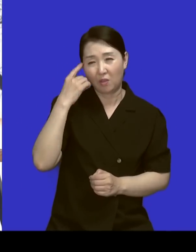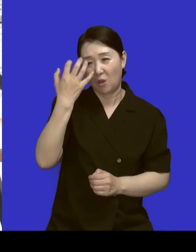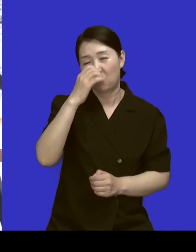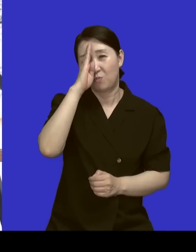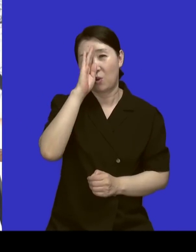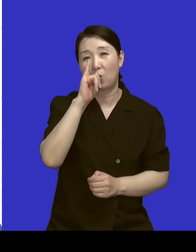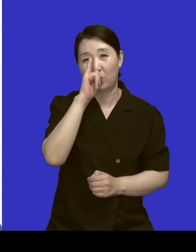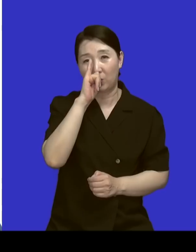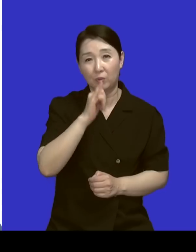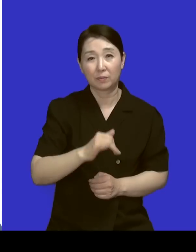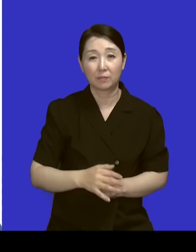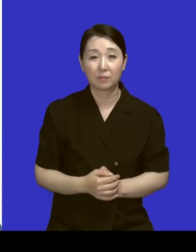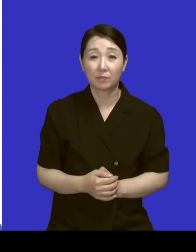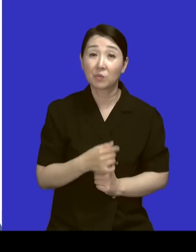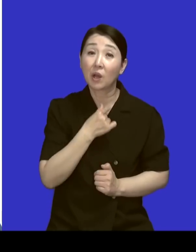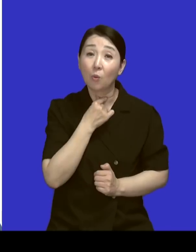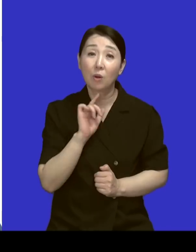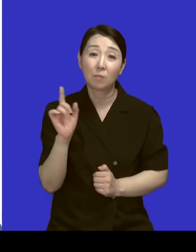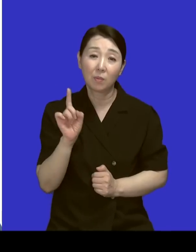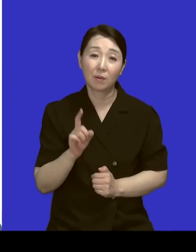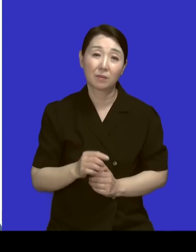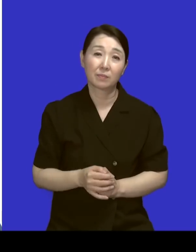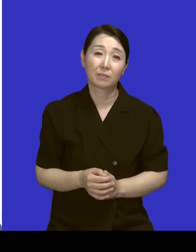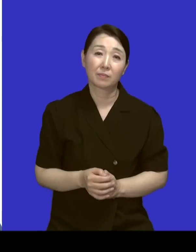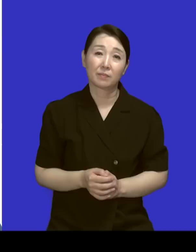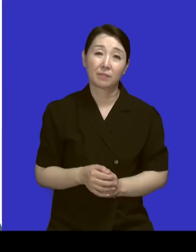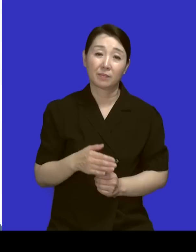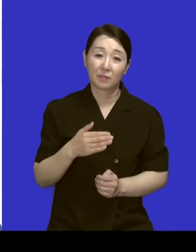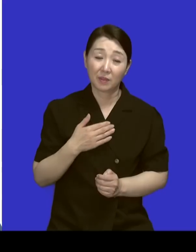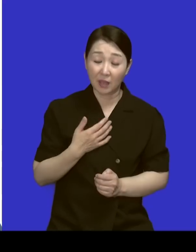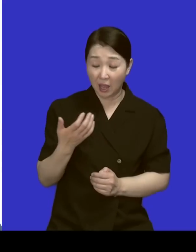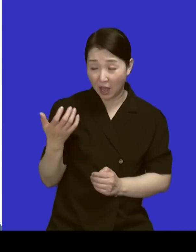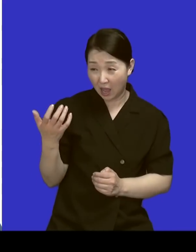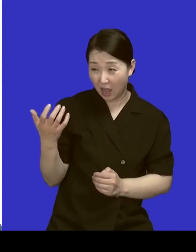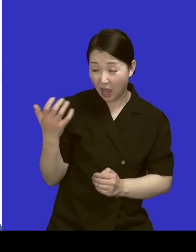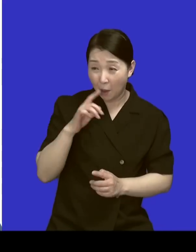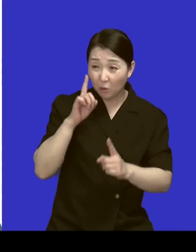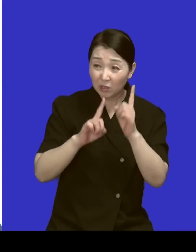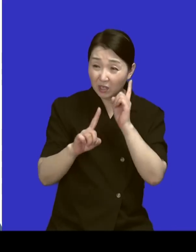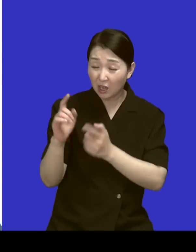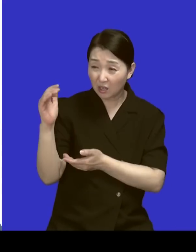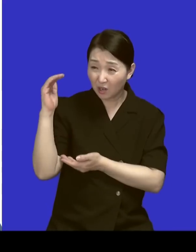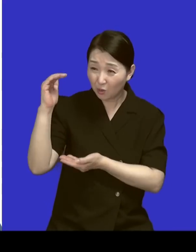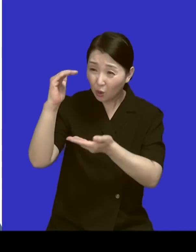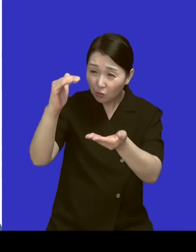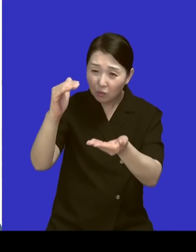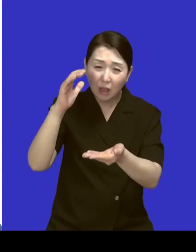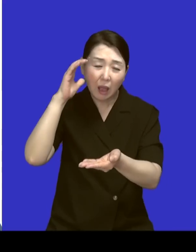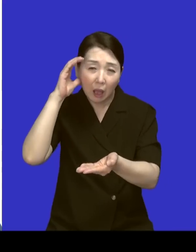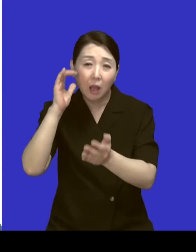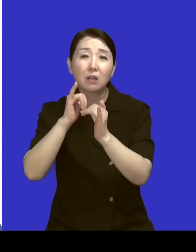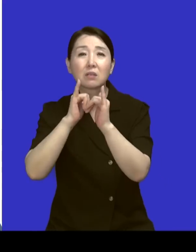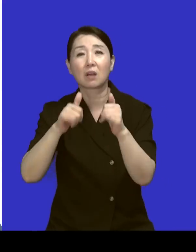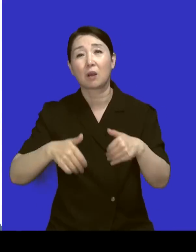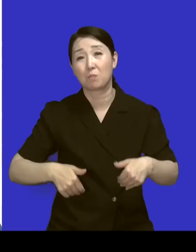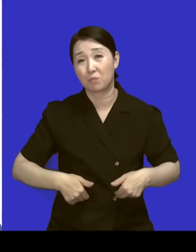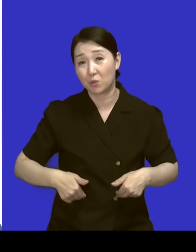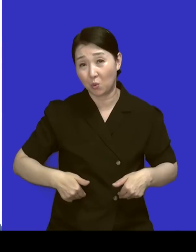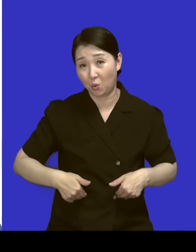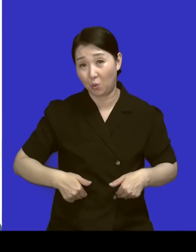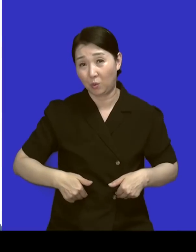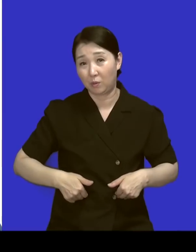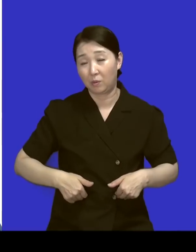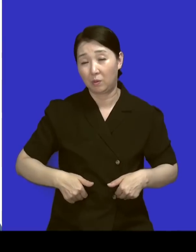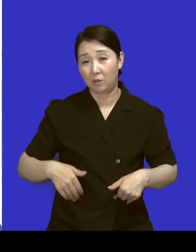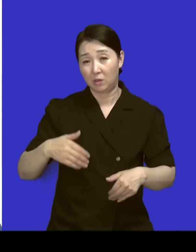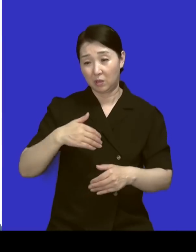근데 사실 제가 원했던 거는 저의 아픈 이야기를 들어줄 그런 사람들이 필요했던 거거든요. 그렇죠. 물론 저도